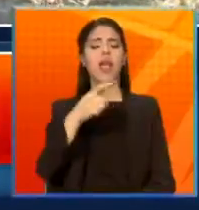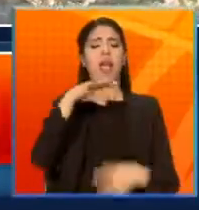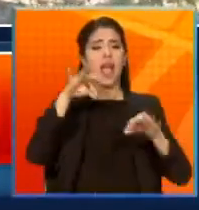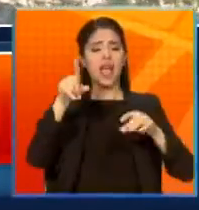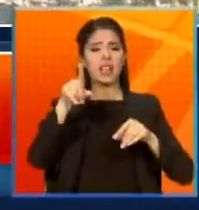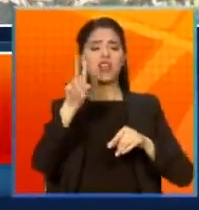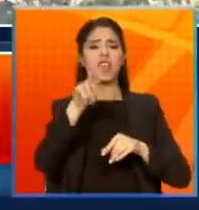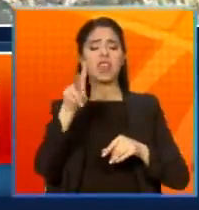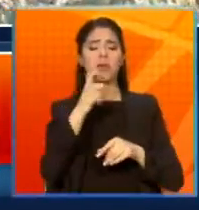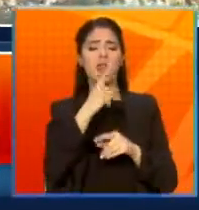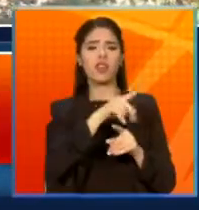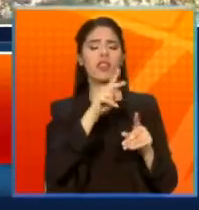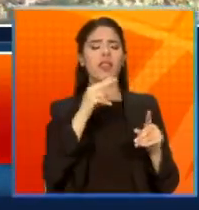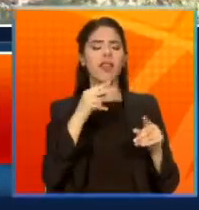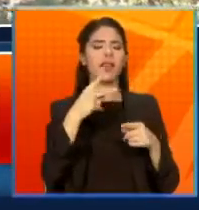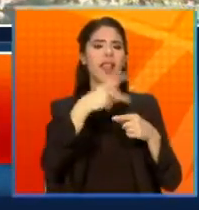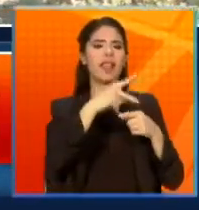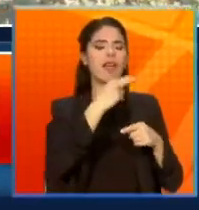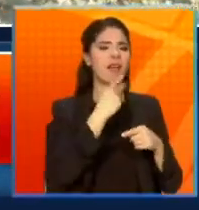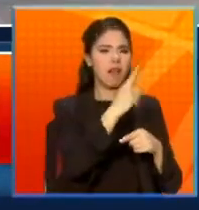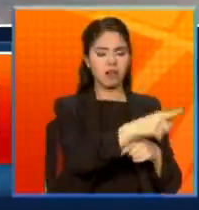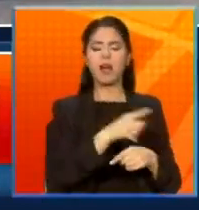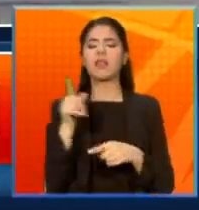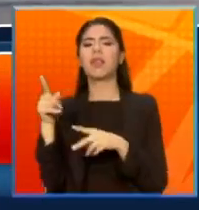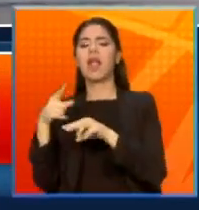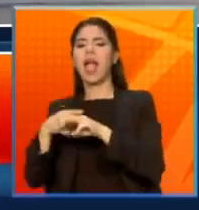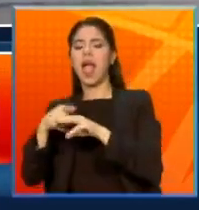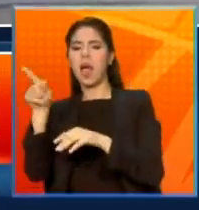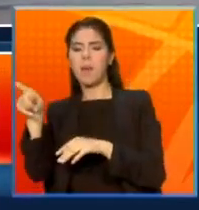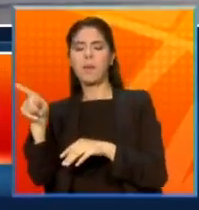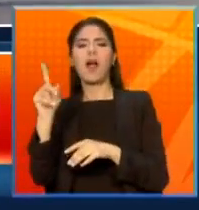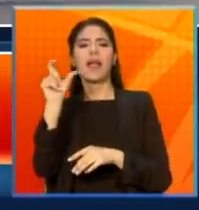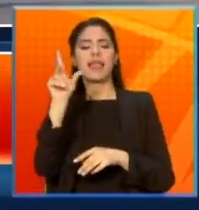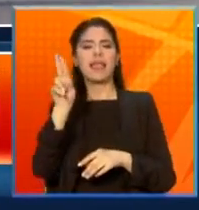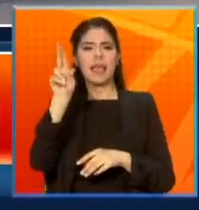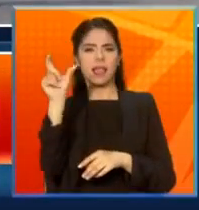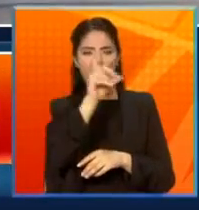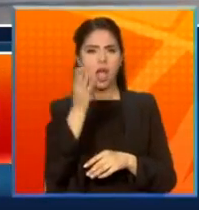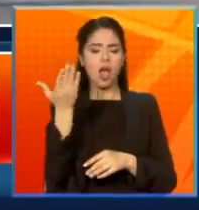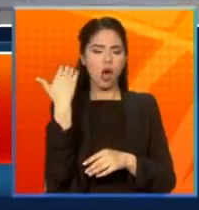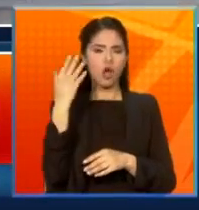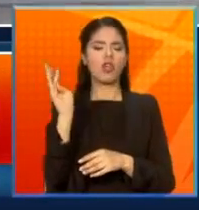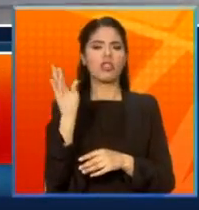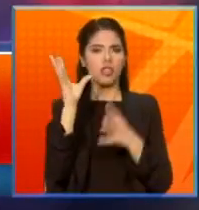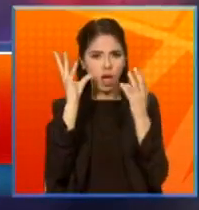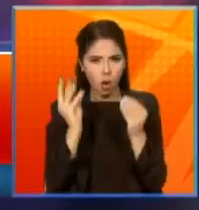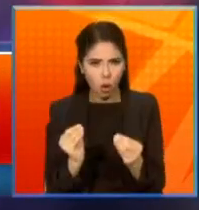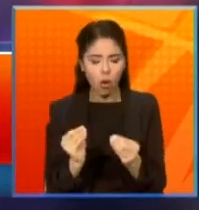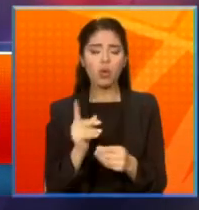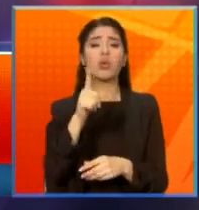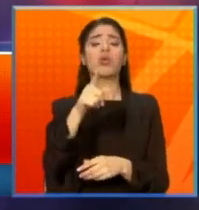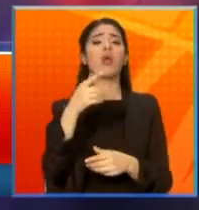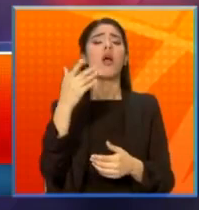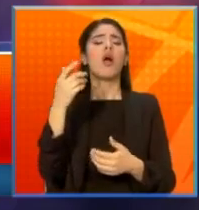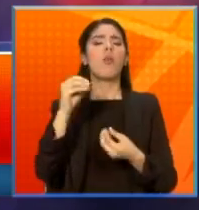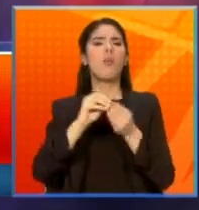Eskişehirli 22 yaşındaki Zehra Aras'la 28 yaşındaki Emrah Öztürk 7 ay önce nişanlanmıştı. Evlilik arefesindeki çift arasında bir